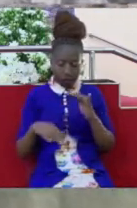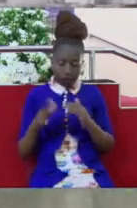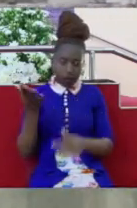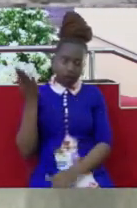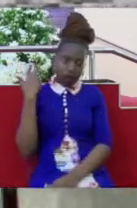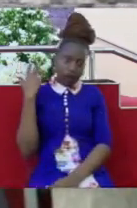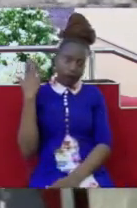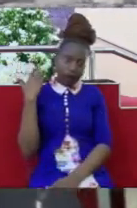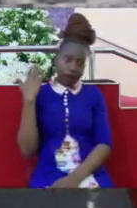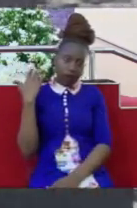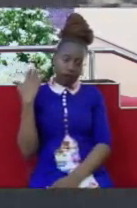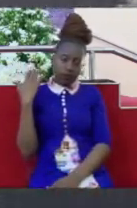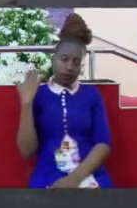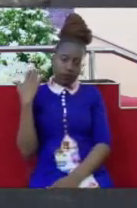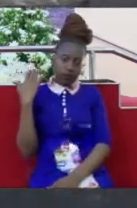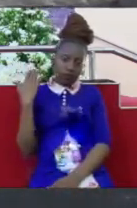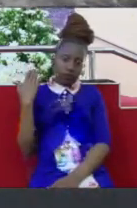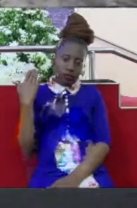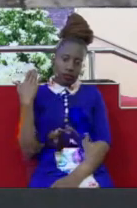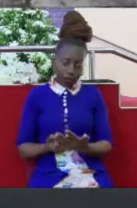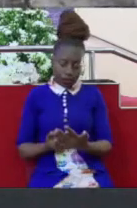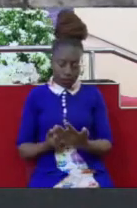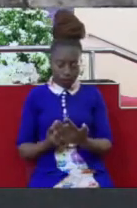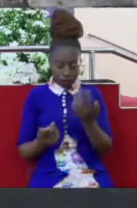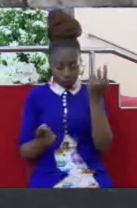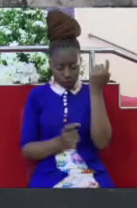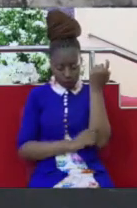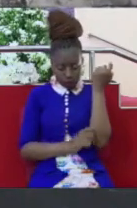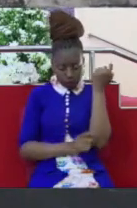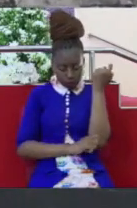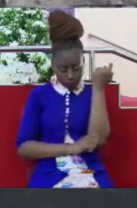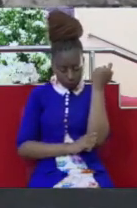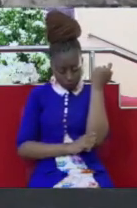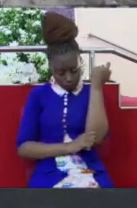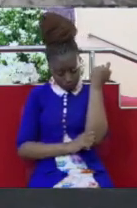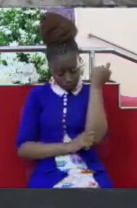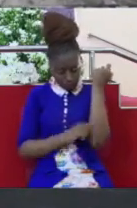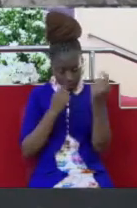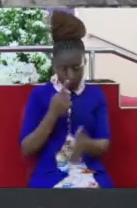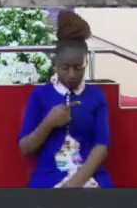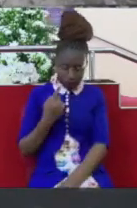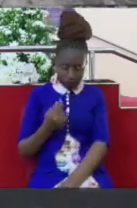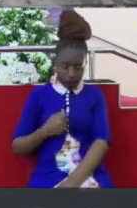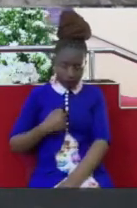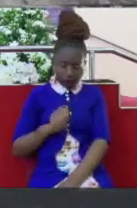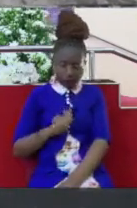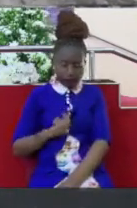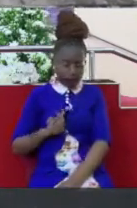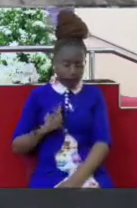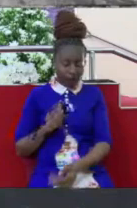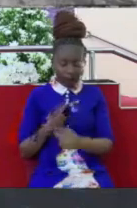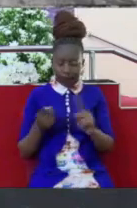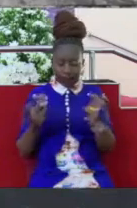the trap, kujipatikanya kwenye shida, of saying pole sana, wa kusema pole sana, but having nothing, lakini